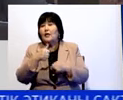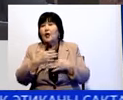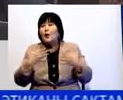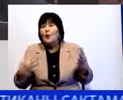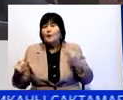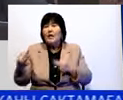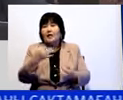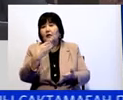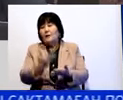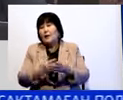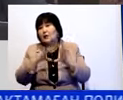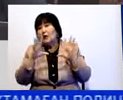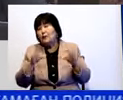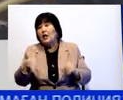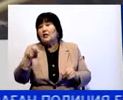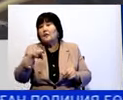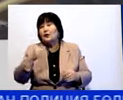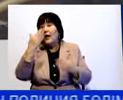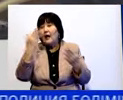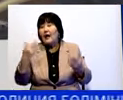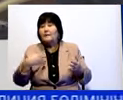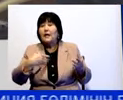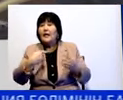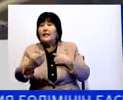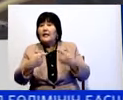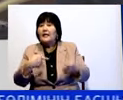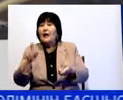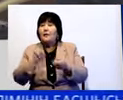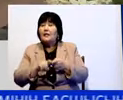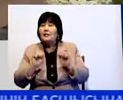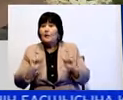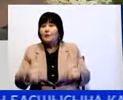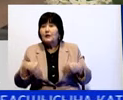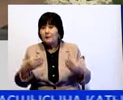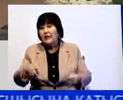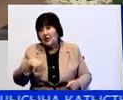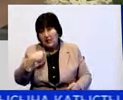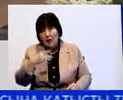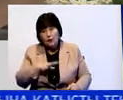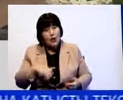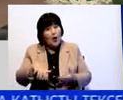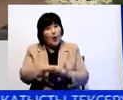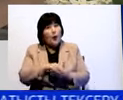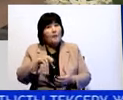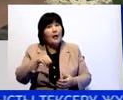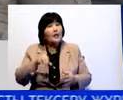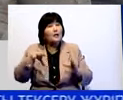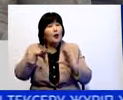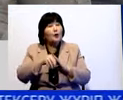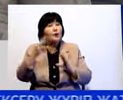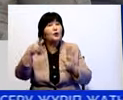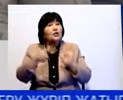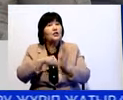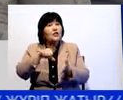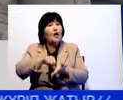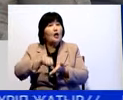талқыланып жатқан мәселелер бойынша депутаттардың халықпен кері байланыс орнатуына мүмкіндік беретінін атап өтті. Қоғамдық палатаның құрамында 37 мүше